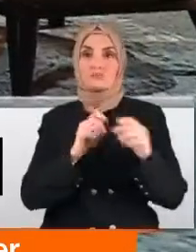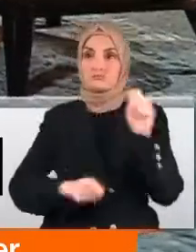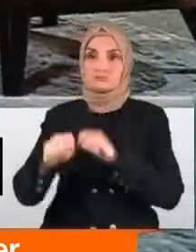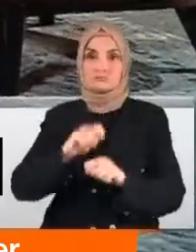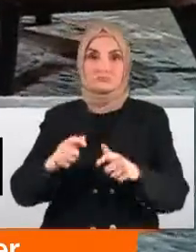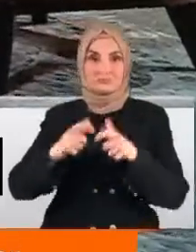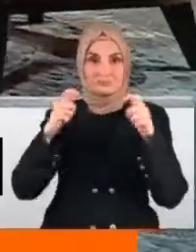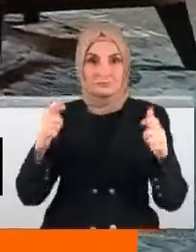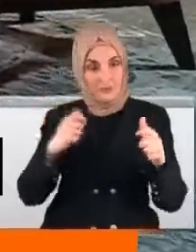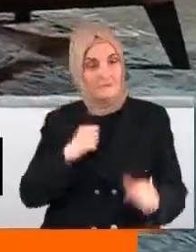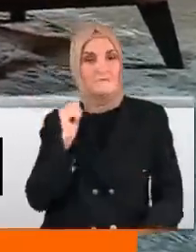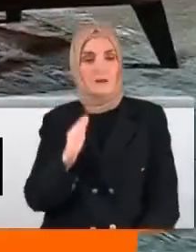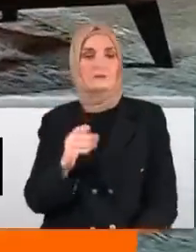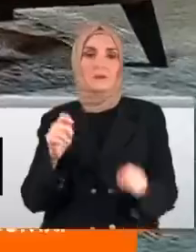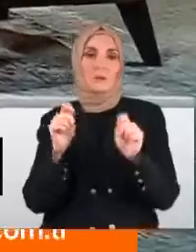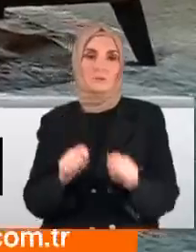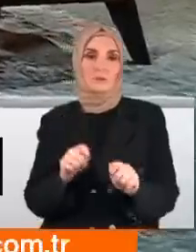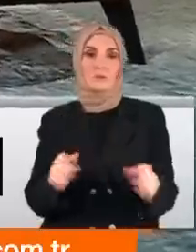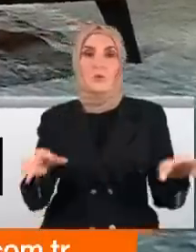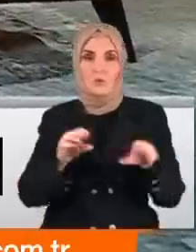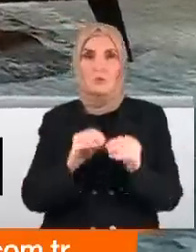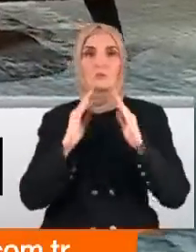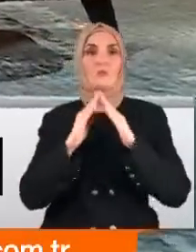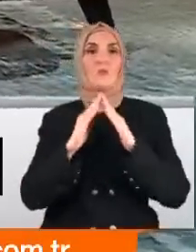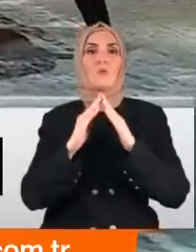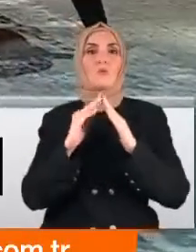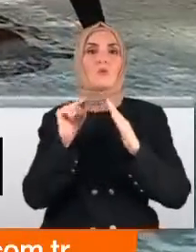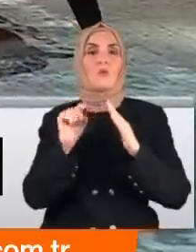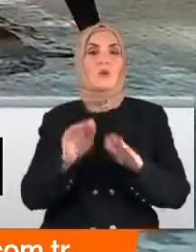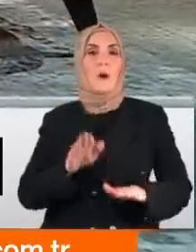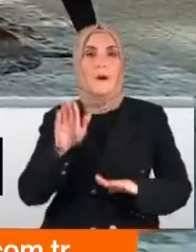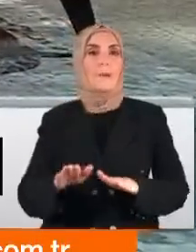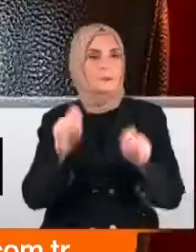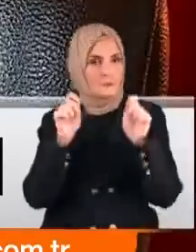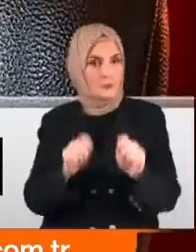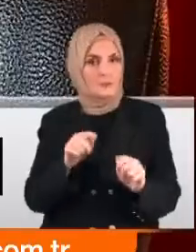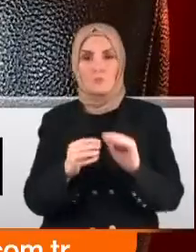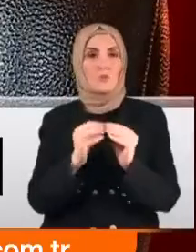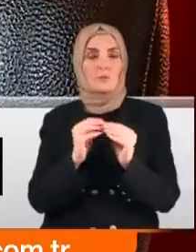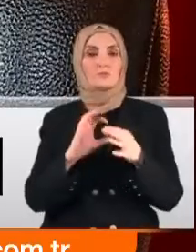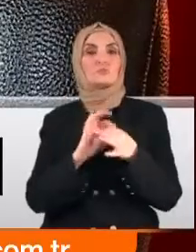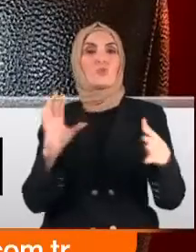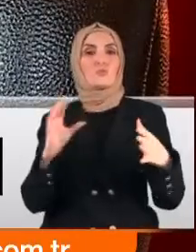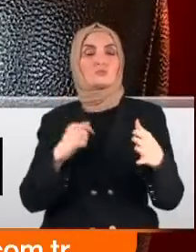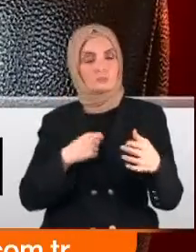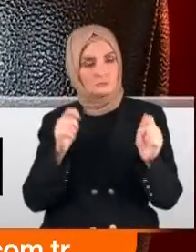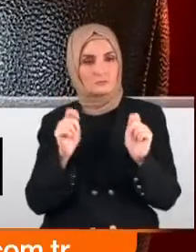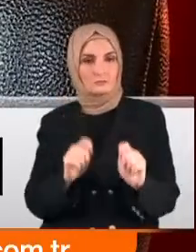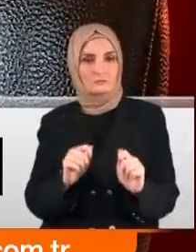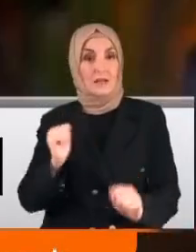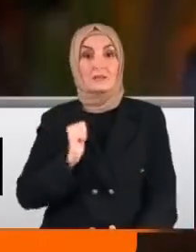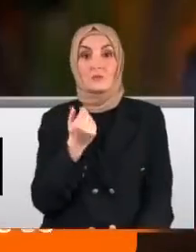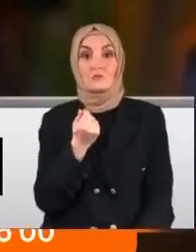artıracağız. Toplu konut noktasında atılan adımlarla meseleye çözümler üretiyoruz. Şimdi Temmuz ayında asgari ücrete